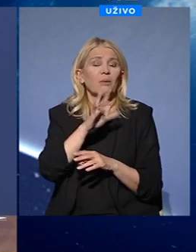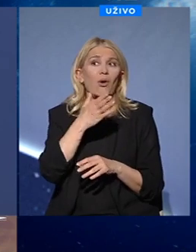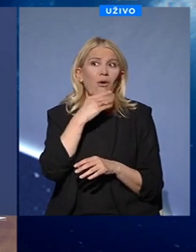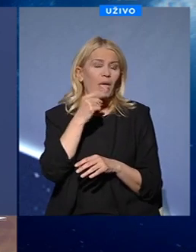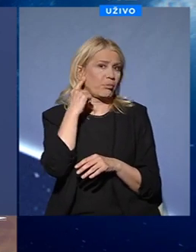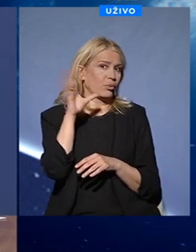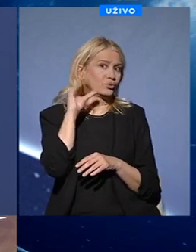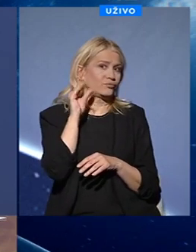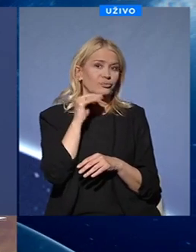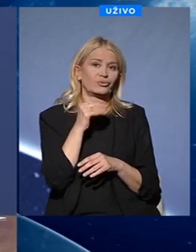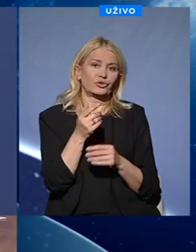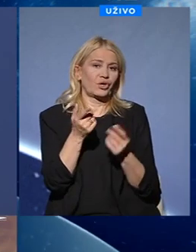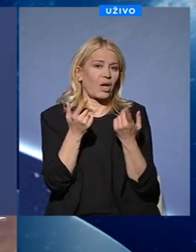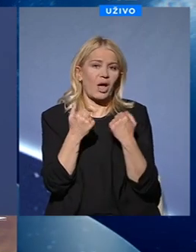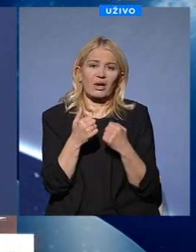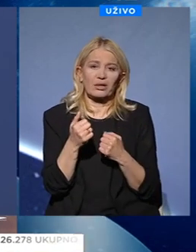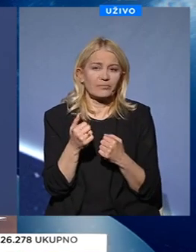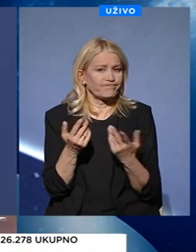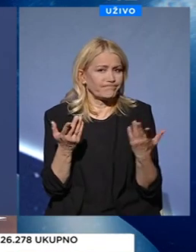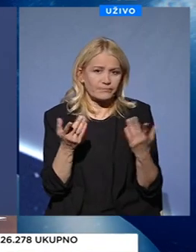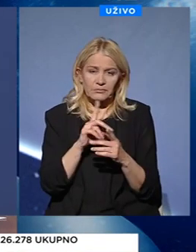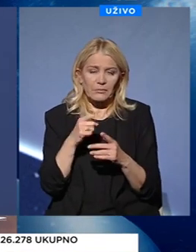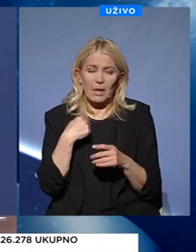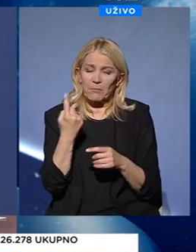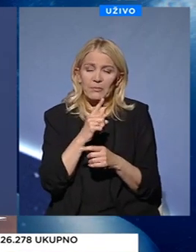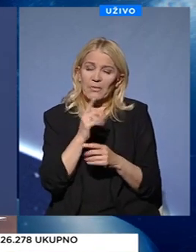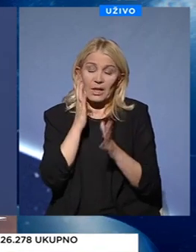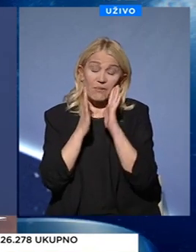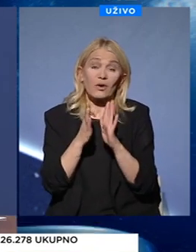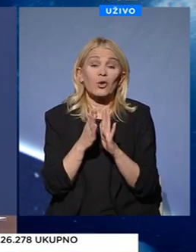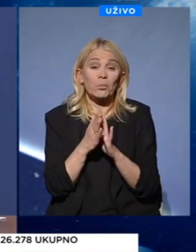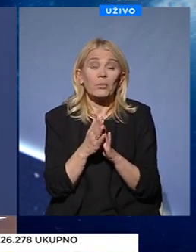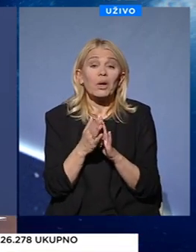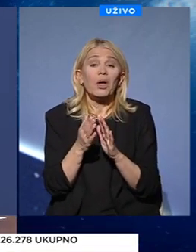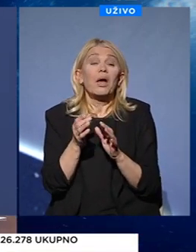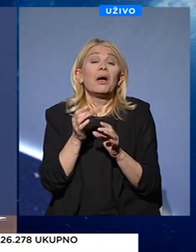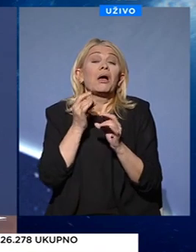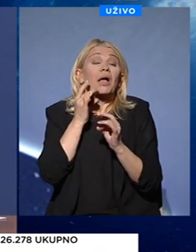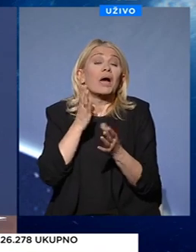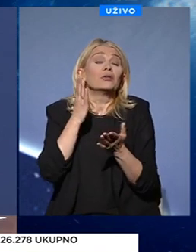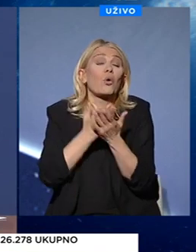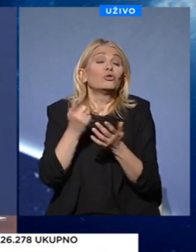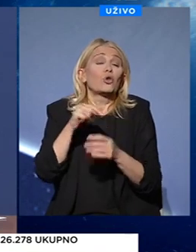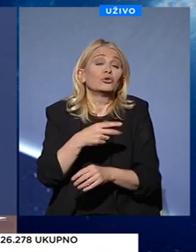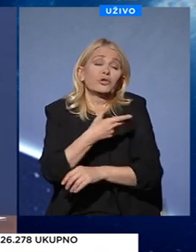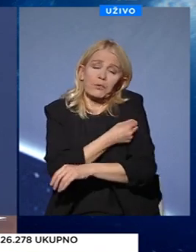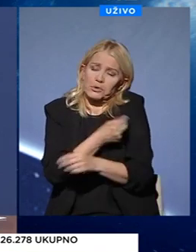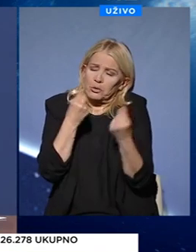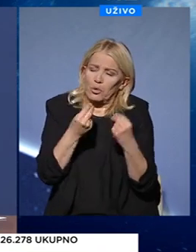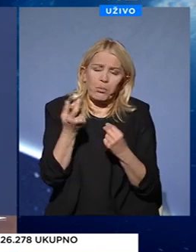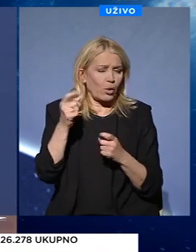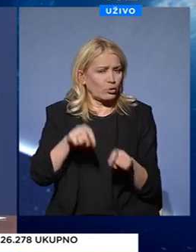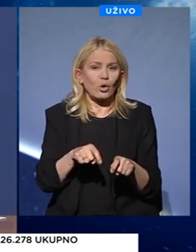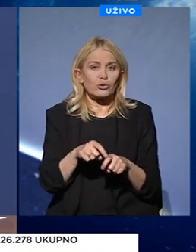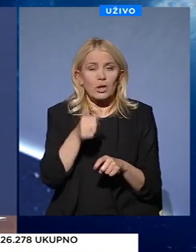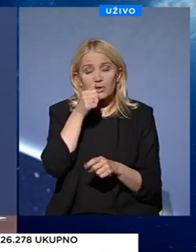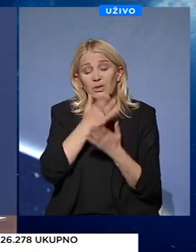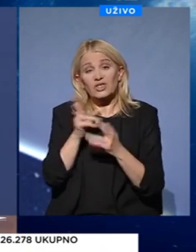zvuči, a da nije realno, ali kad god da dođe, dobro će doći. Što se tiče